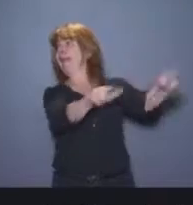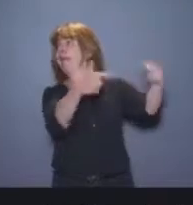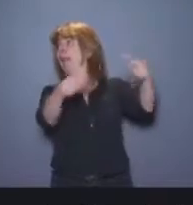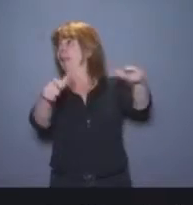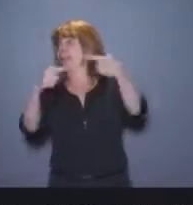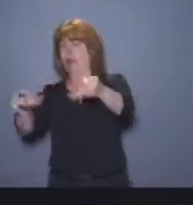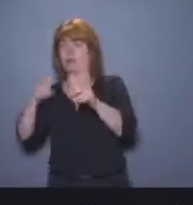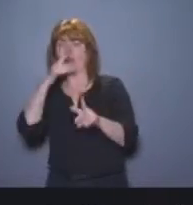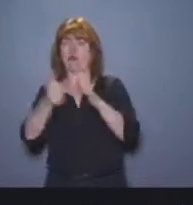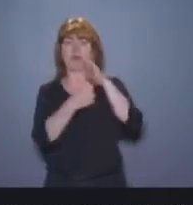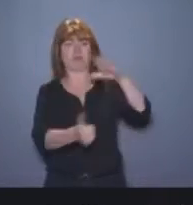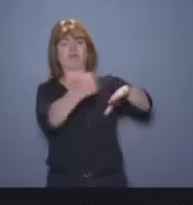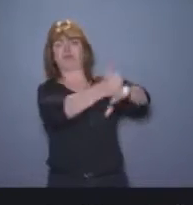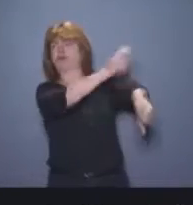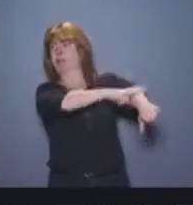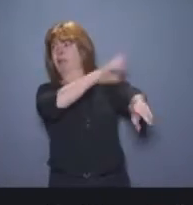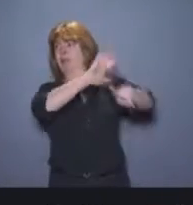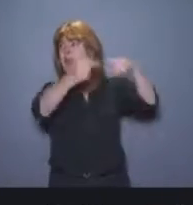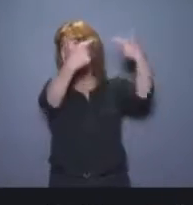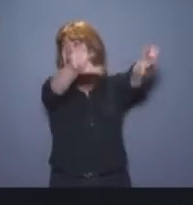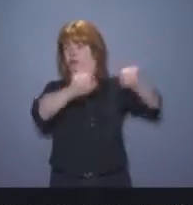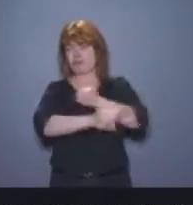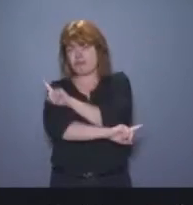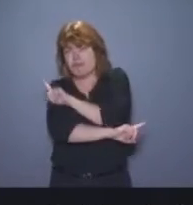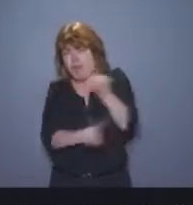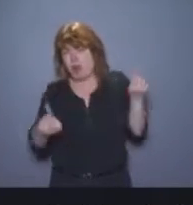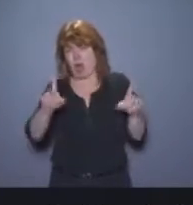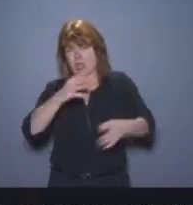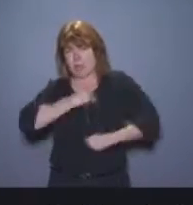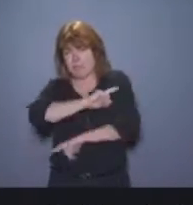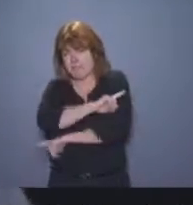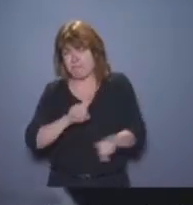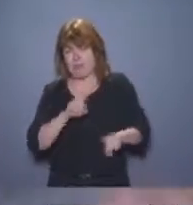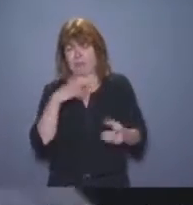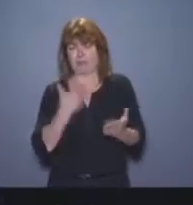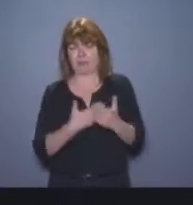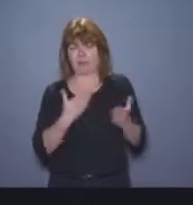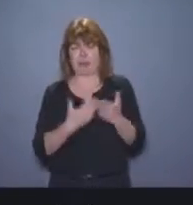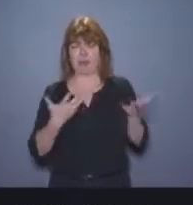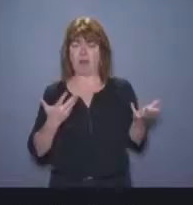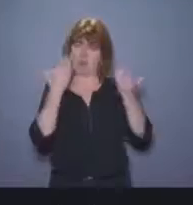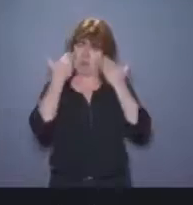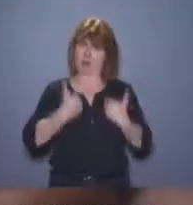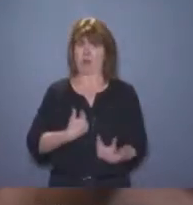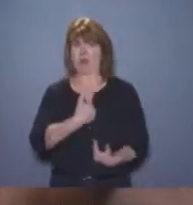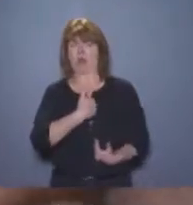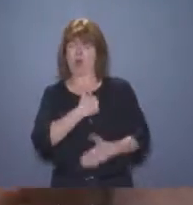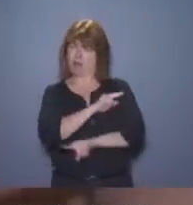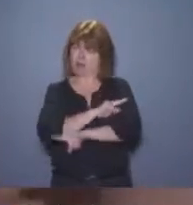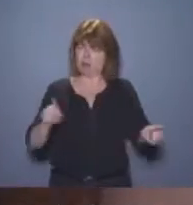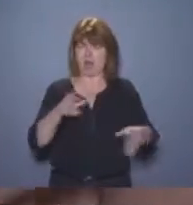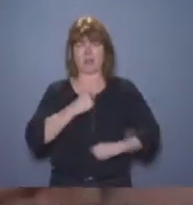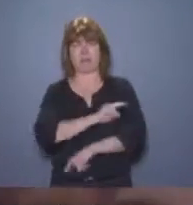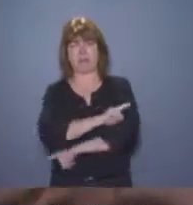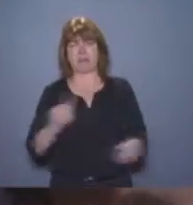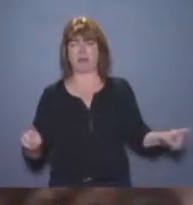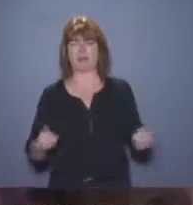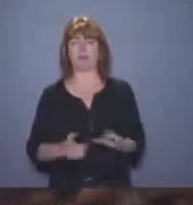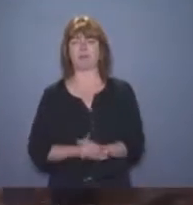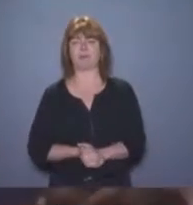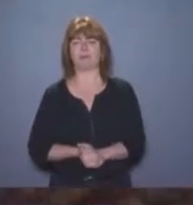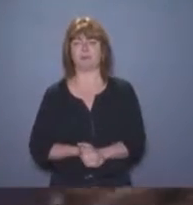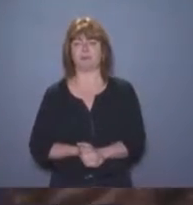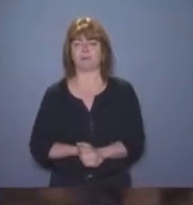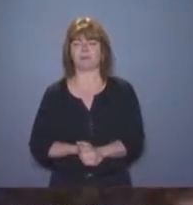disent, pour dire que chaque établissement scolaire fera ce qu'il veut sous la houlette de son chef. Non, non, ça ne se